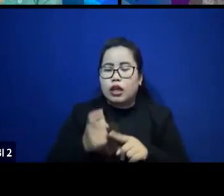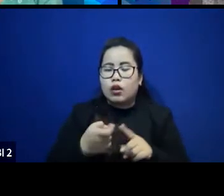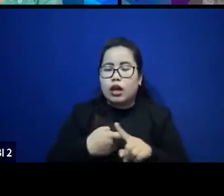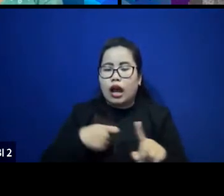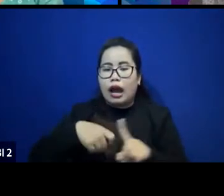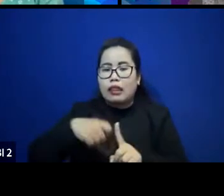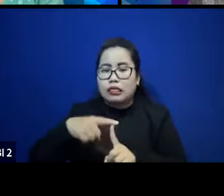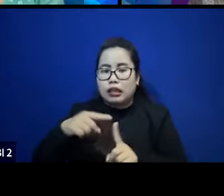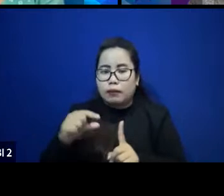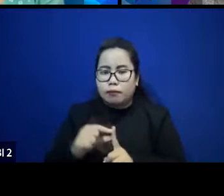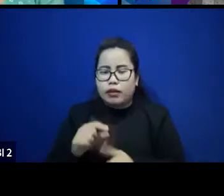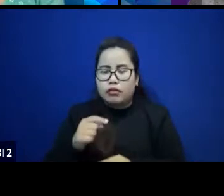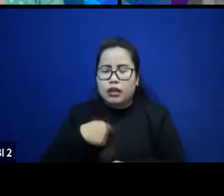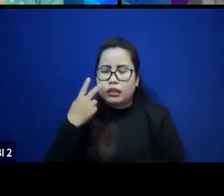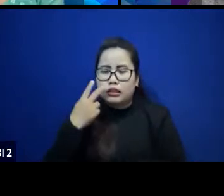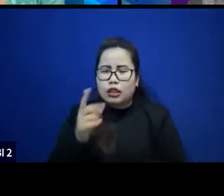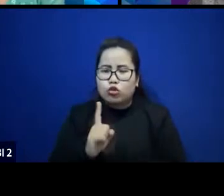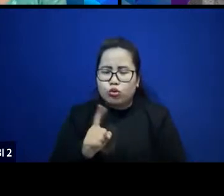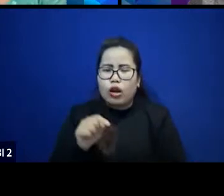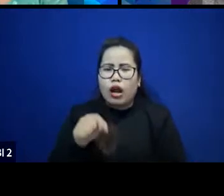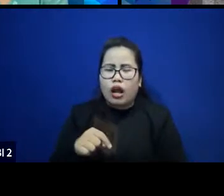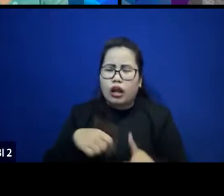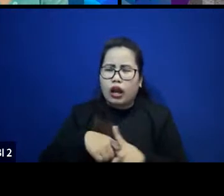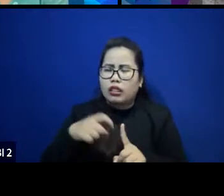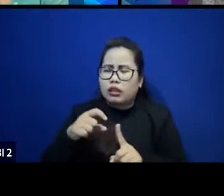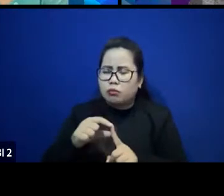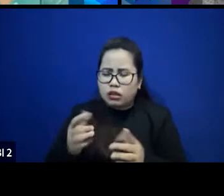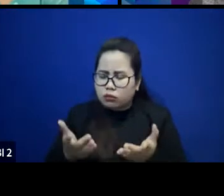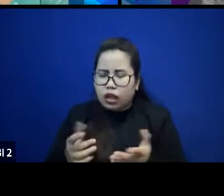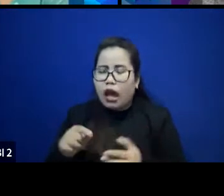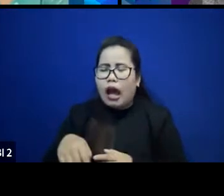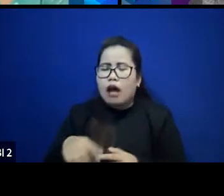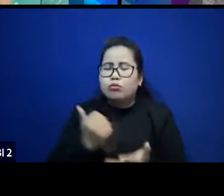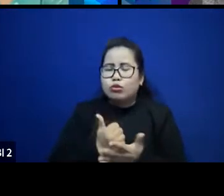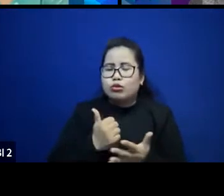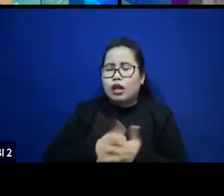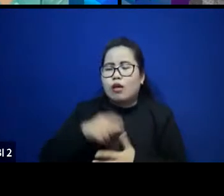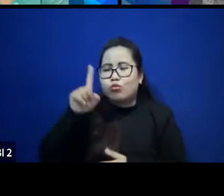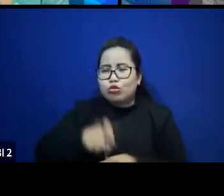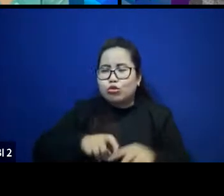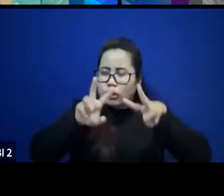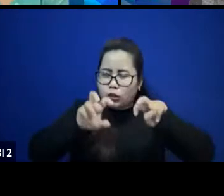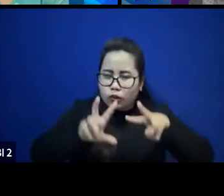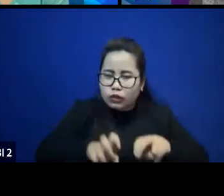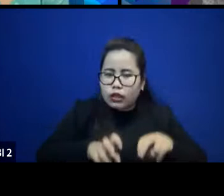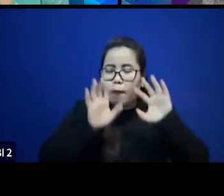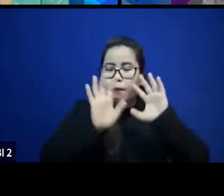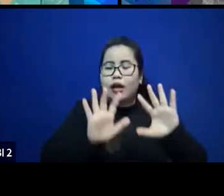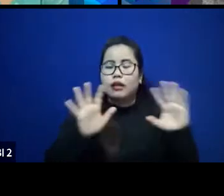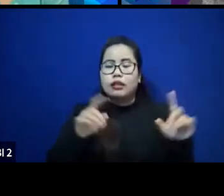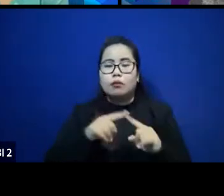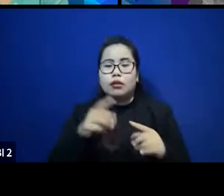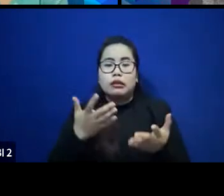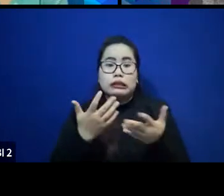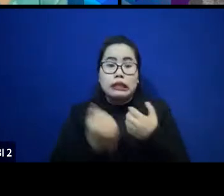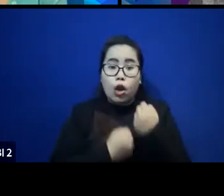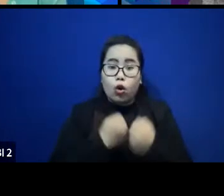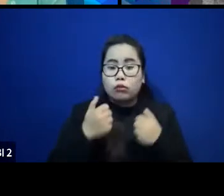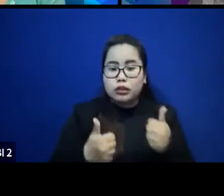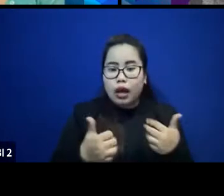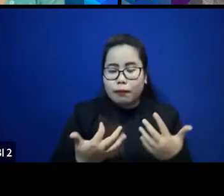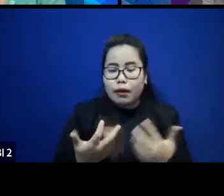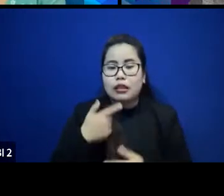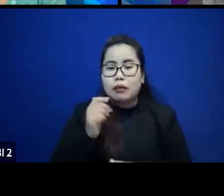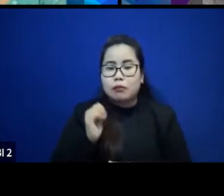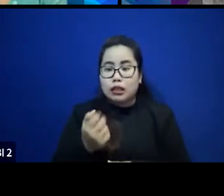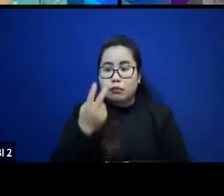tiba-tiba waktu harus cek dulu ktp-nya ponsel terbawa itu butuh resources yang sangat banyak tapi yang tipis aja ya kita mungkin harus